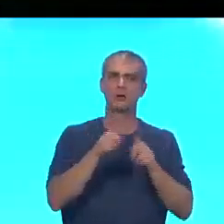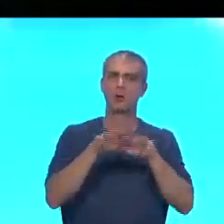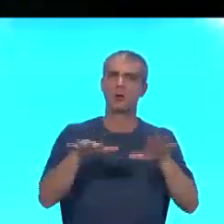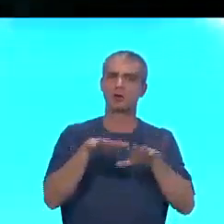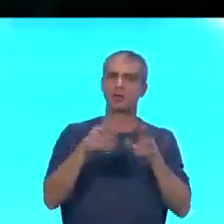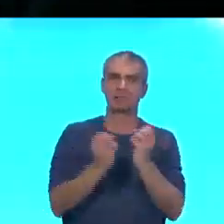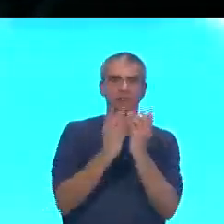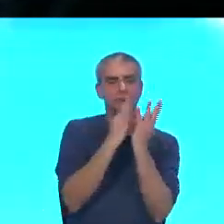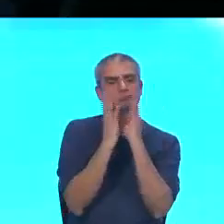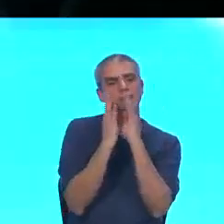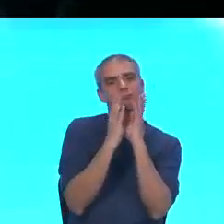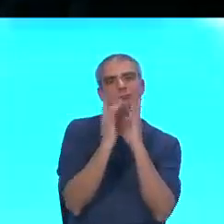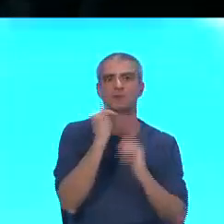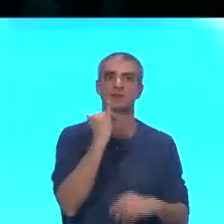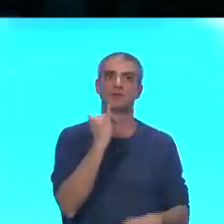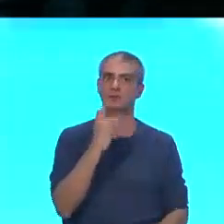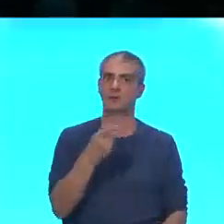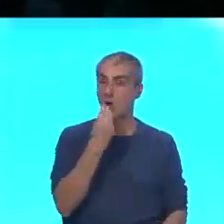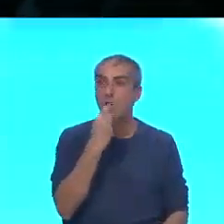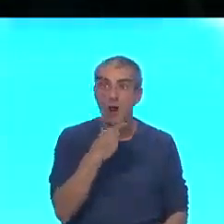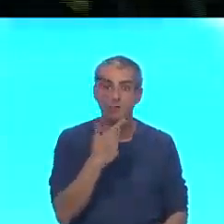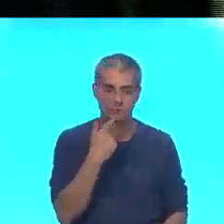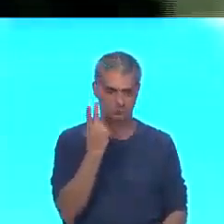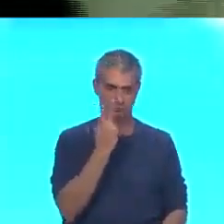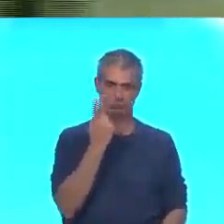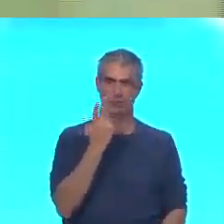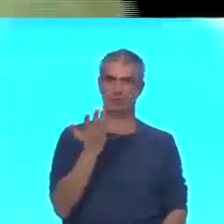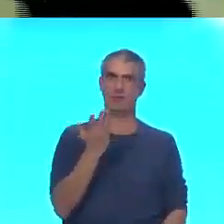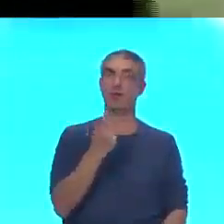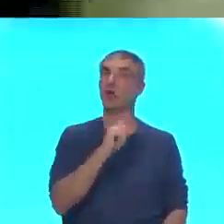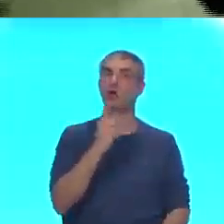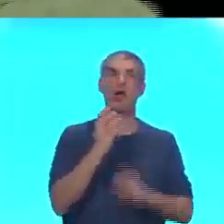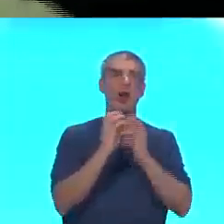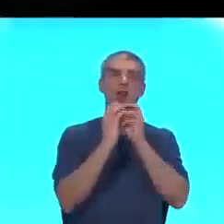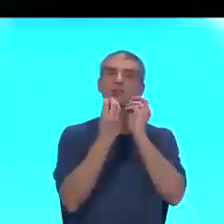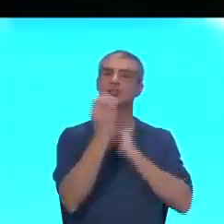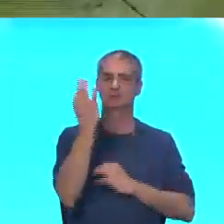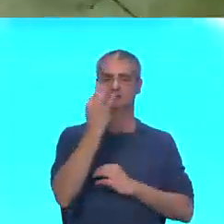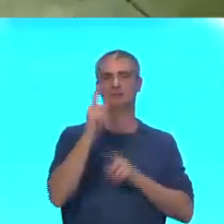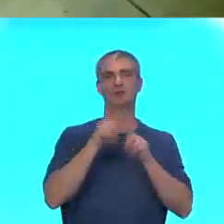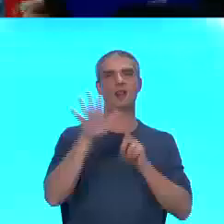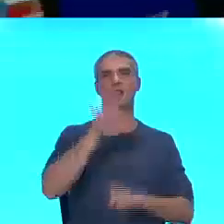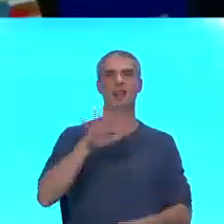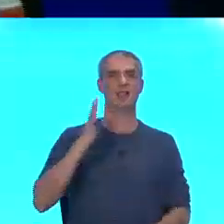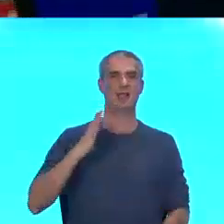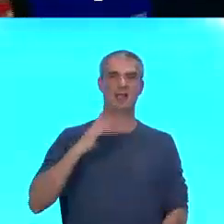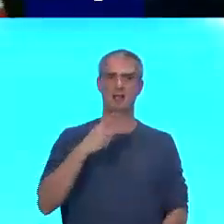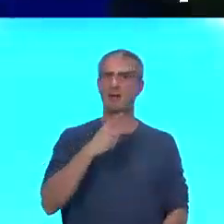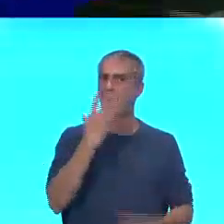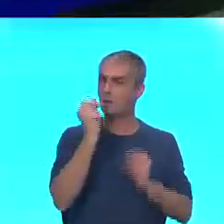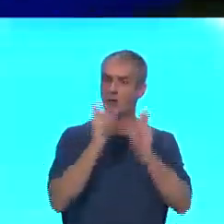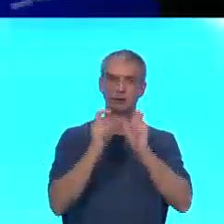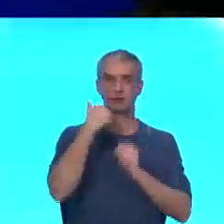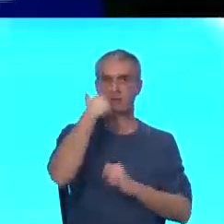כן. מתחת למים, נכון? כן, בלתי. אוכלים את זה גם? בטח. כל שסק מלמיליאן נוסח רחביה. הרבה אנשים התבגרו